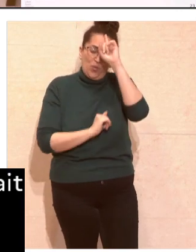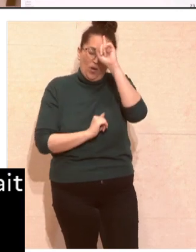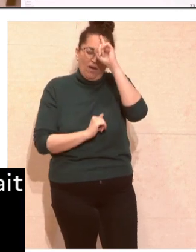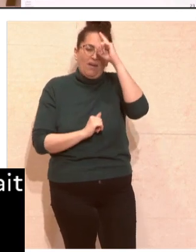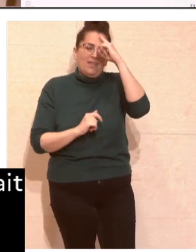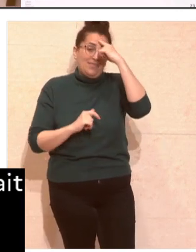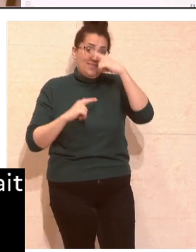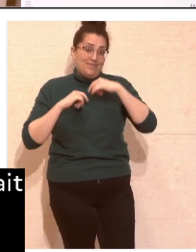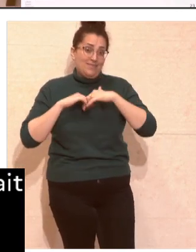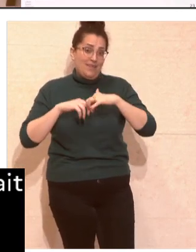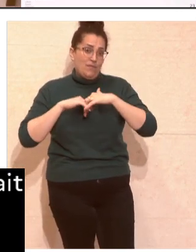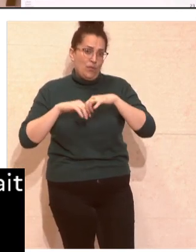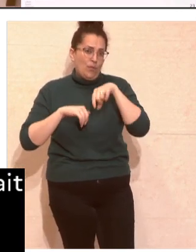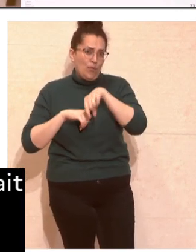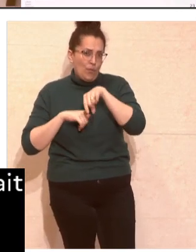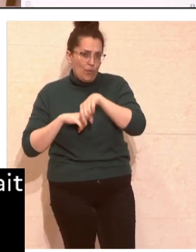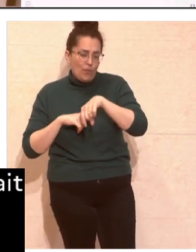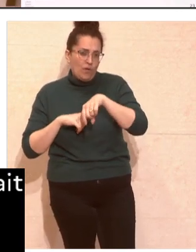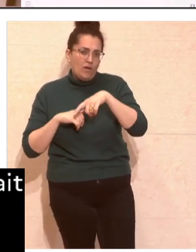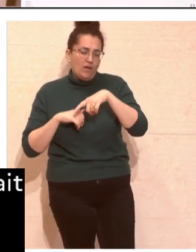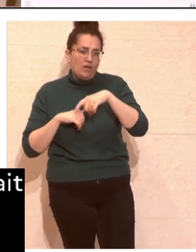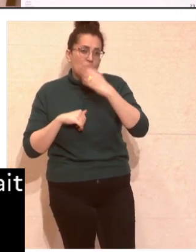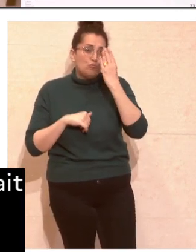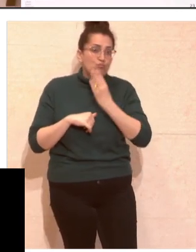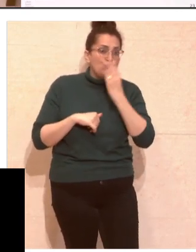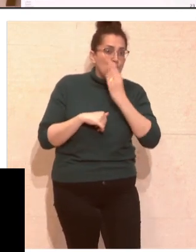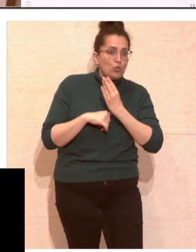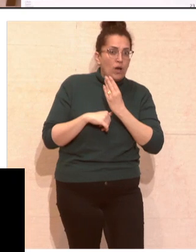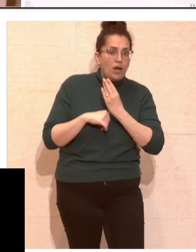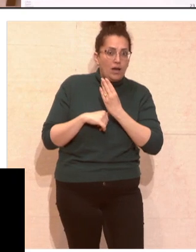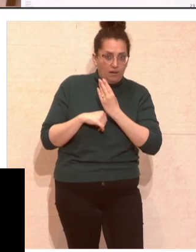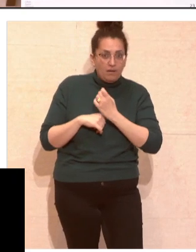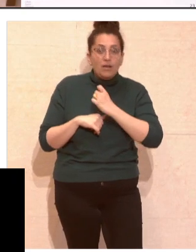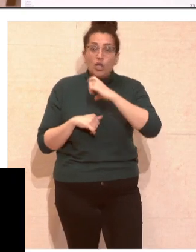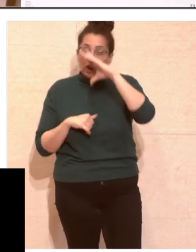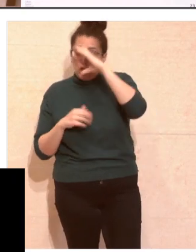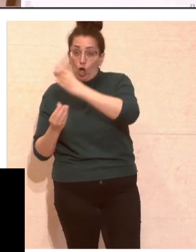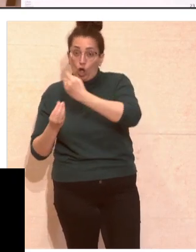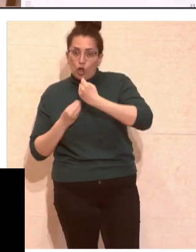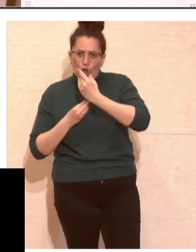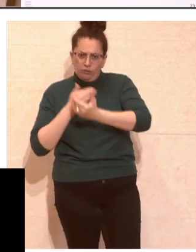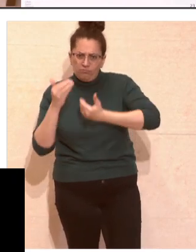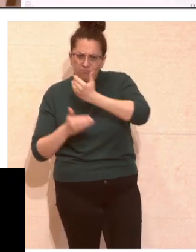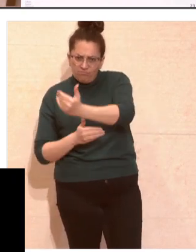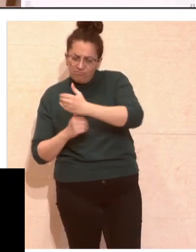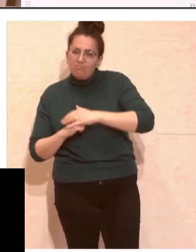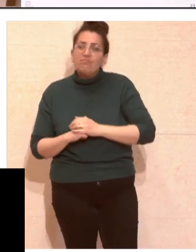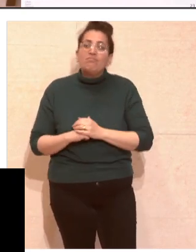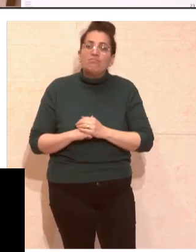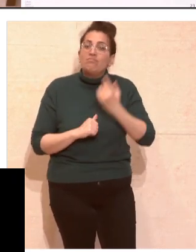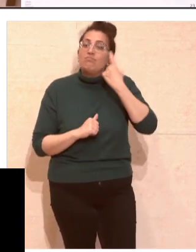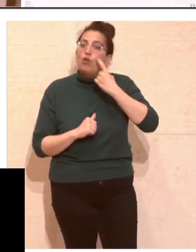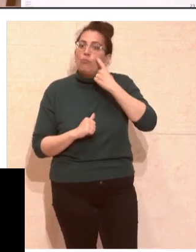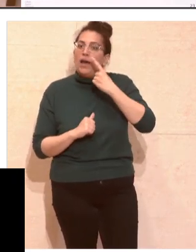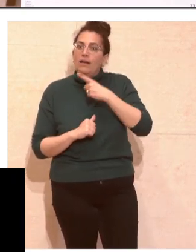finalement, a besoin en termes de sommeil. Donc, on voit vraiment que le sommeil, en termes de composition, change beaucoup,